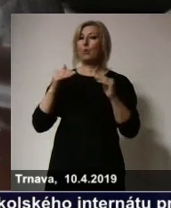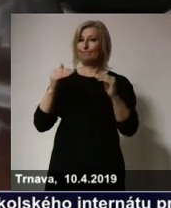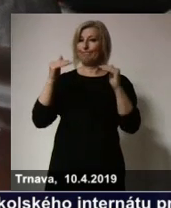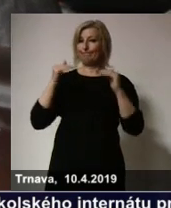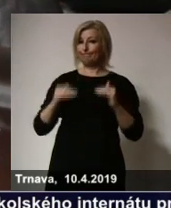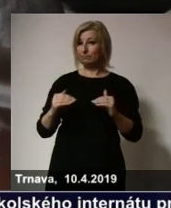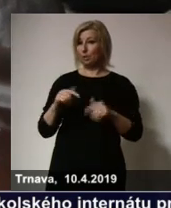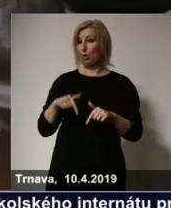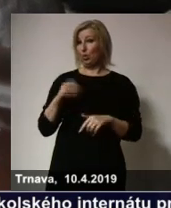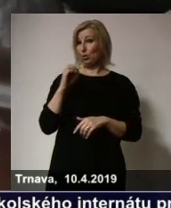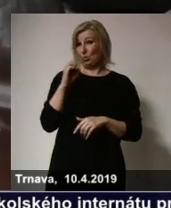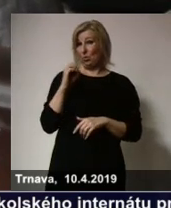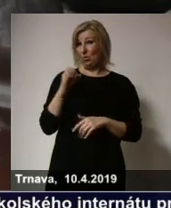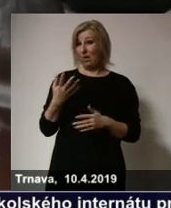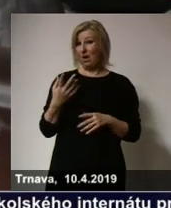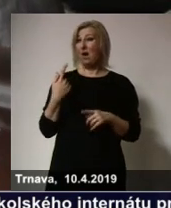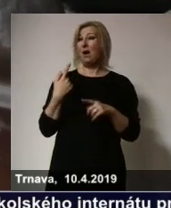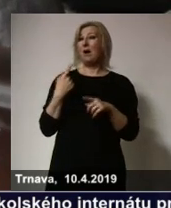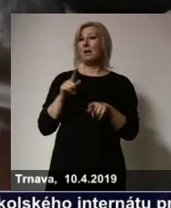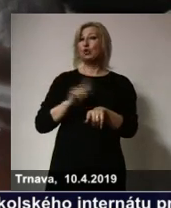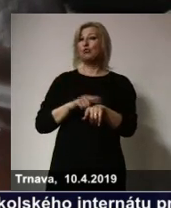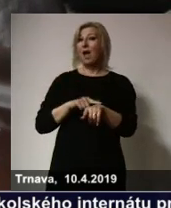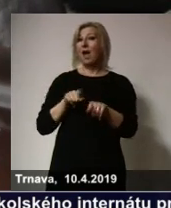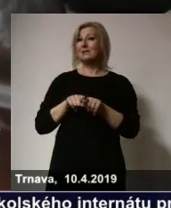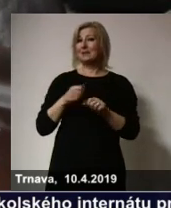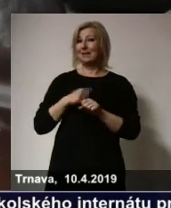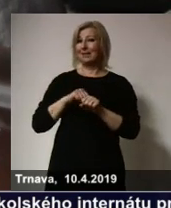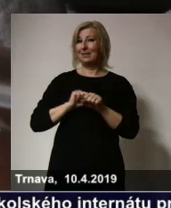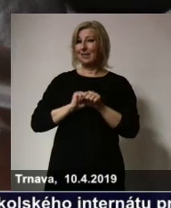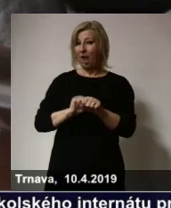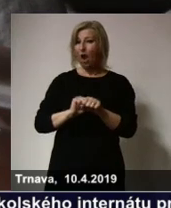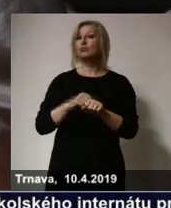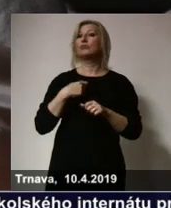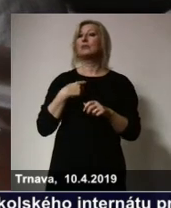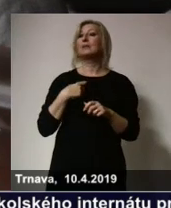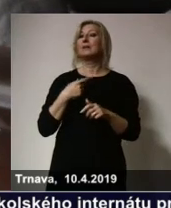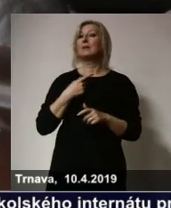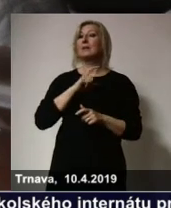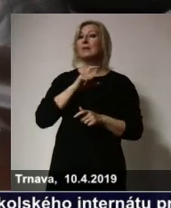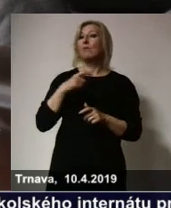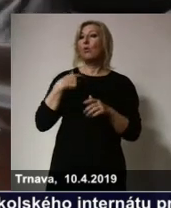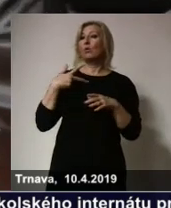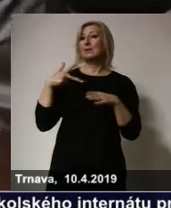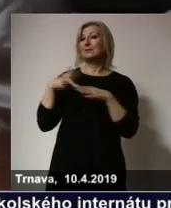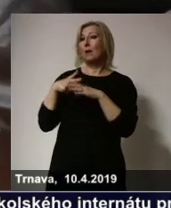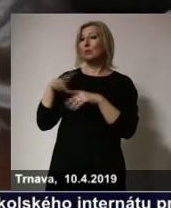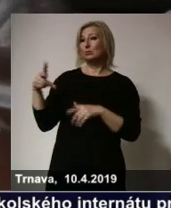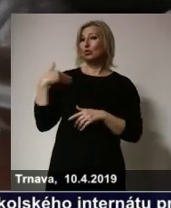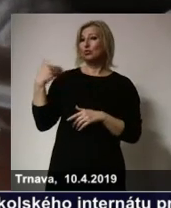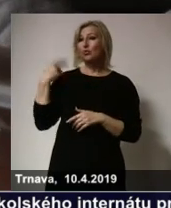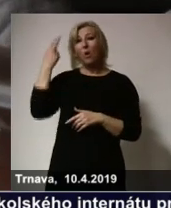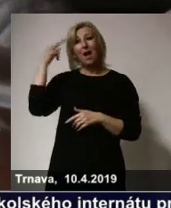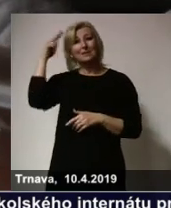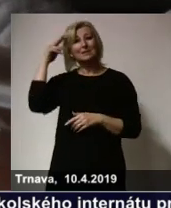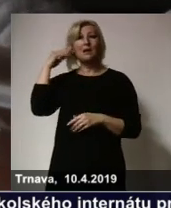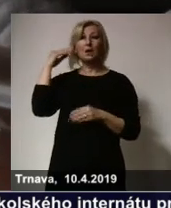na nulu, aj troška čas, aby sme vedeli škole zabezpečiť internátne